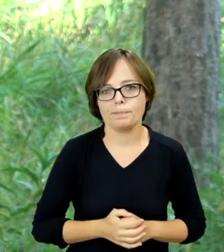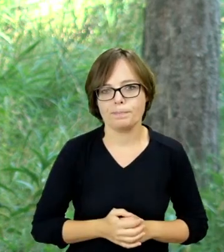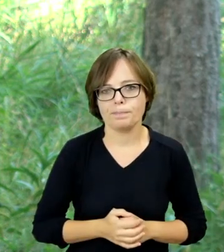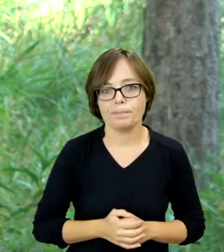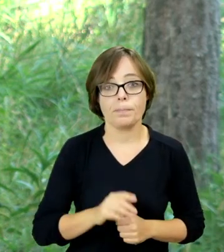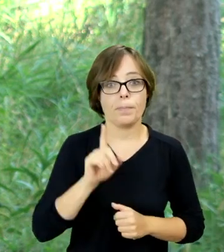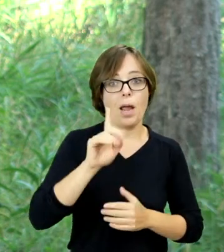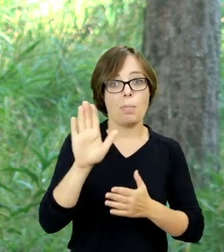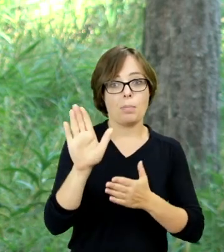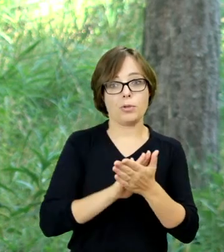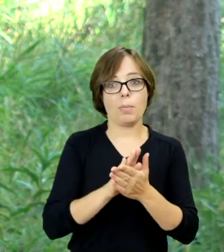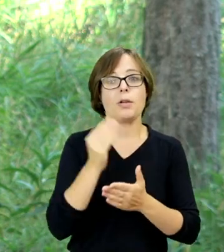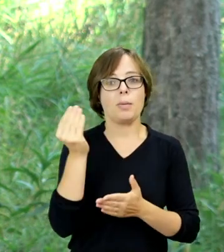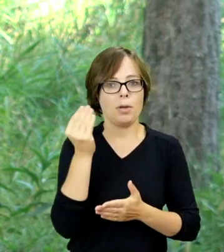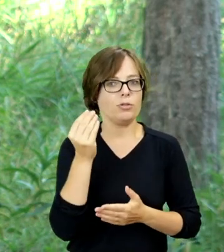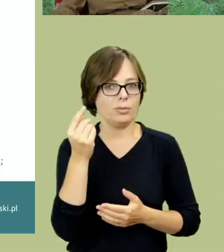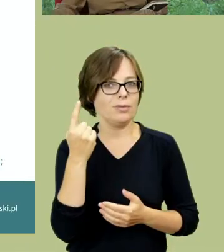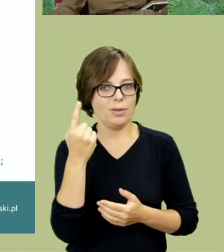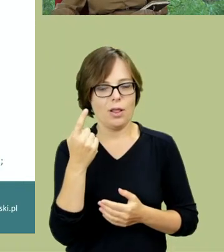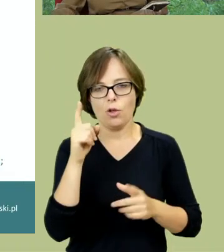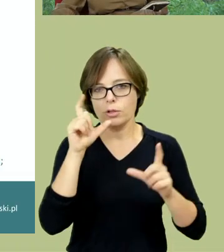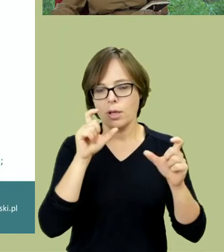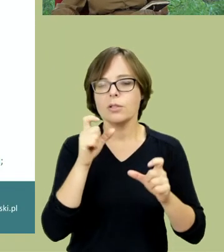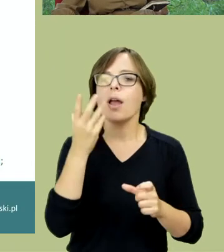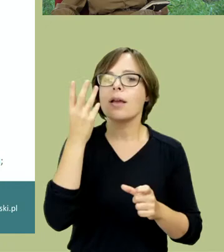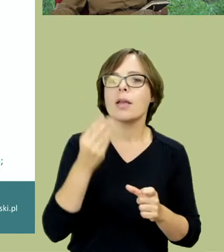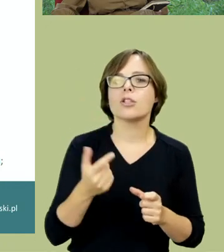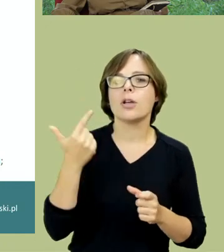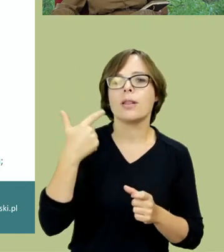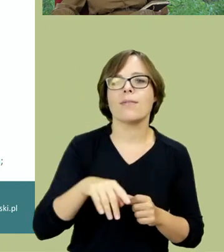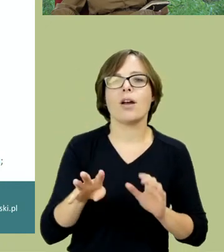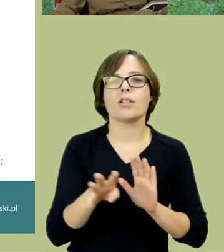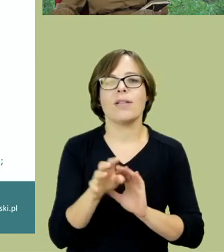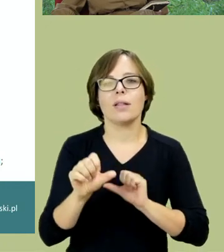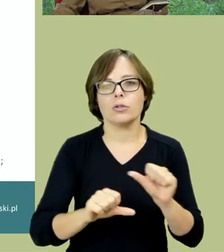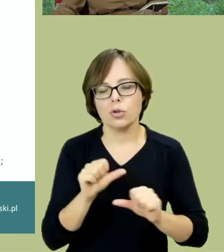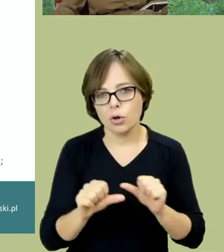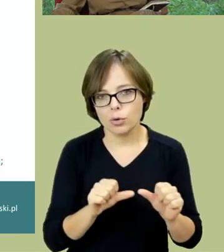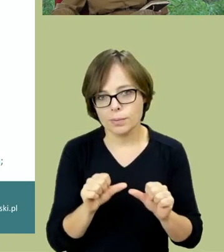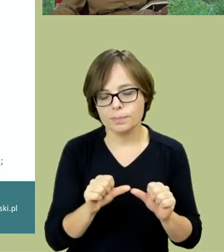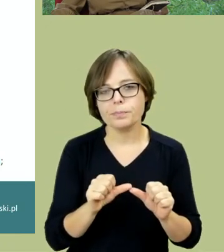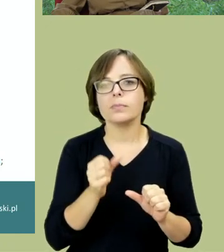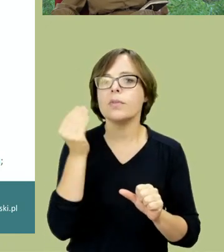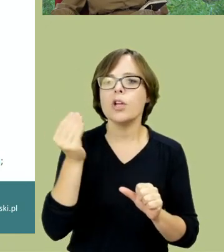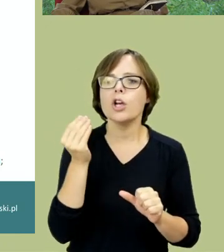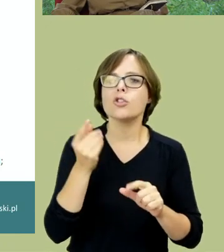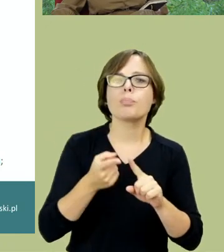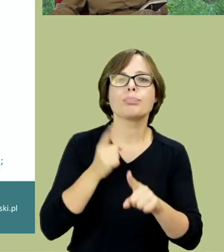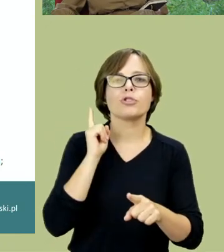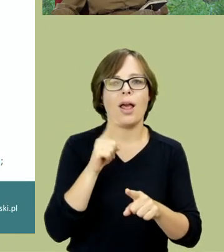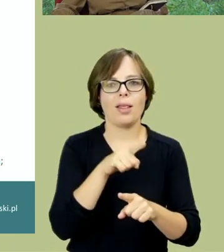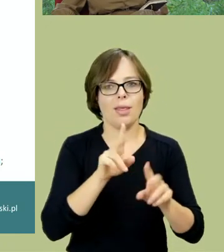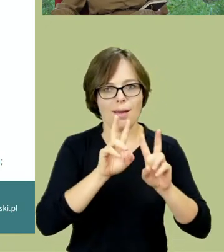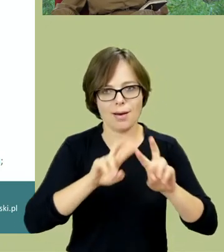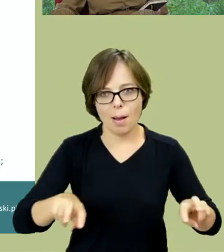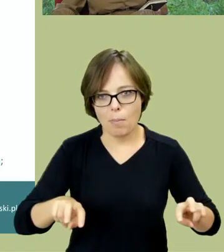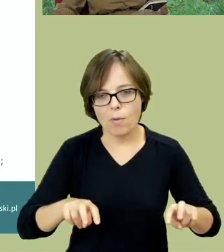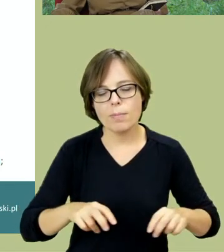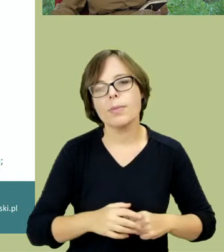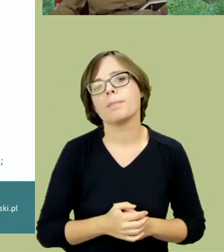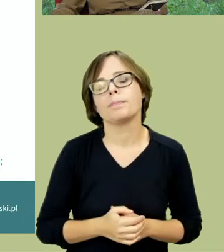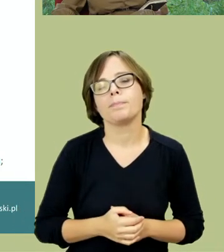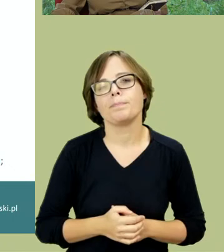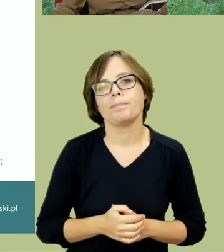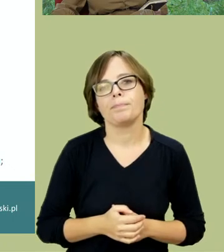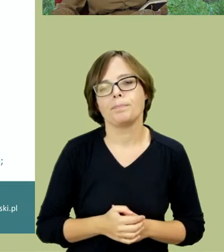Przepraszam, jeszcze ostatnie zdjęcie z jesieni 2019 roku, jeszcze przed remontem